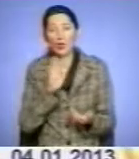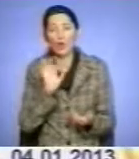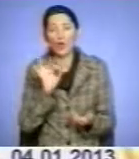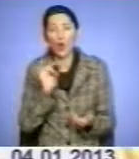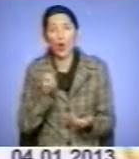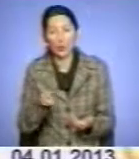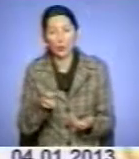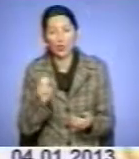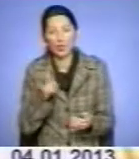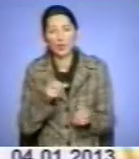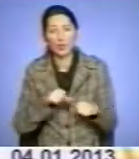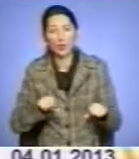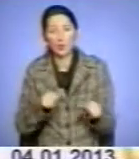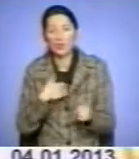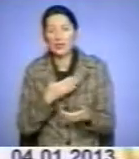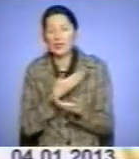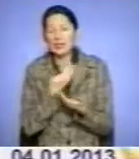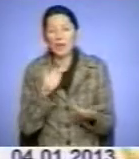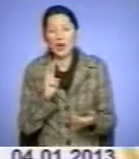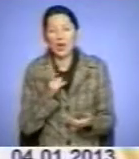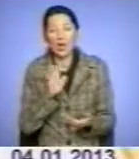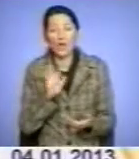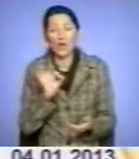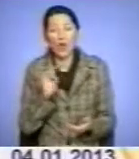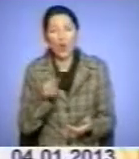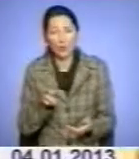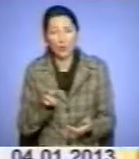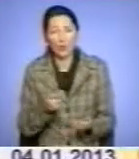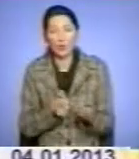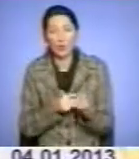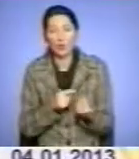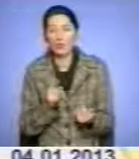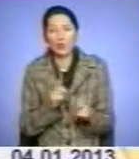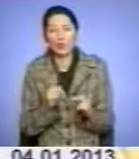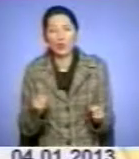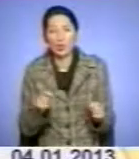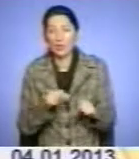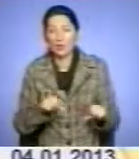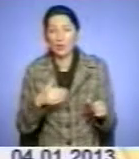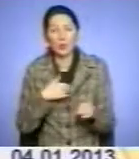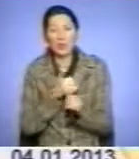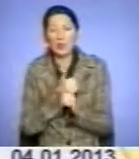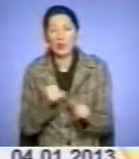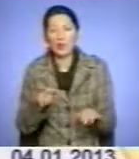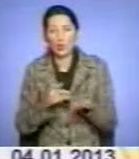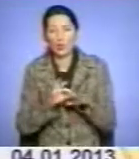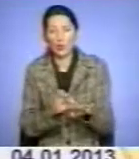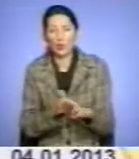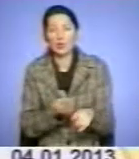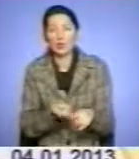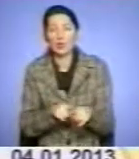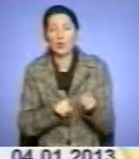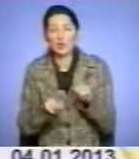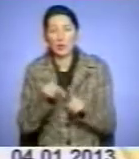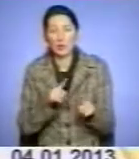нас немає кворуму в жодній із комісій, ми не можемо проводити дане зібрання і